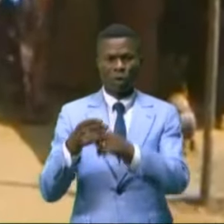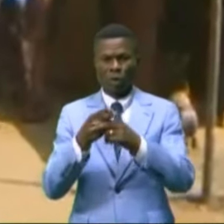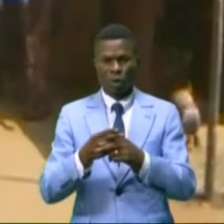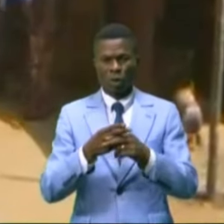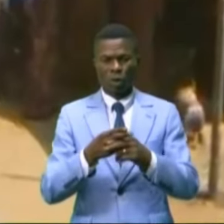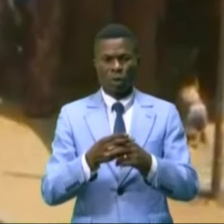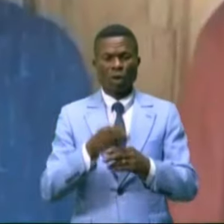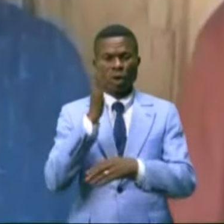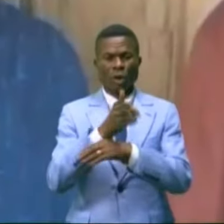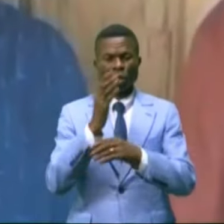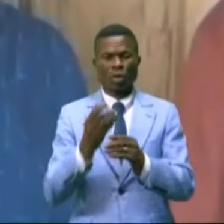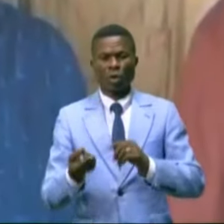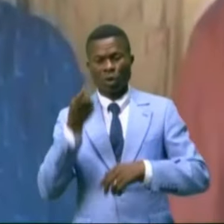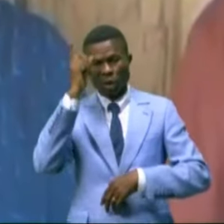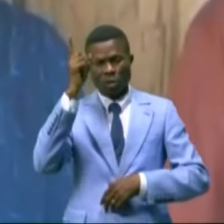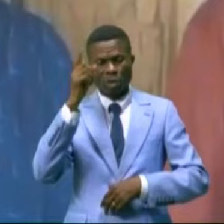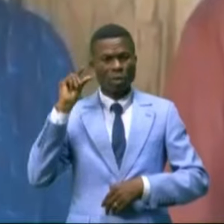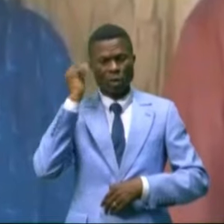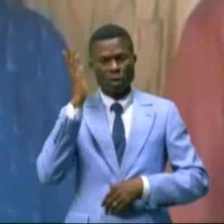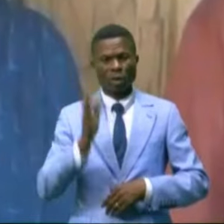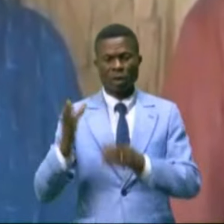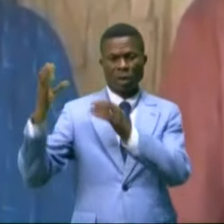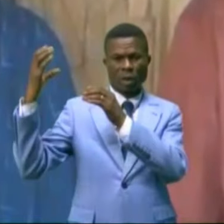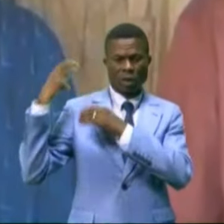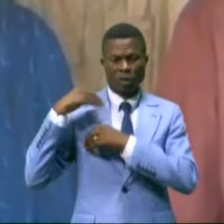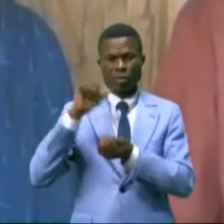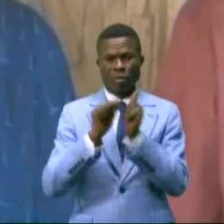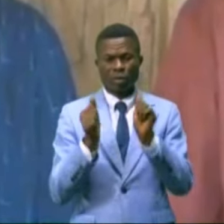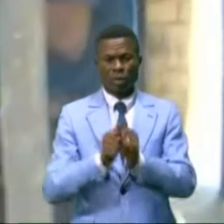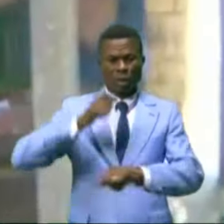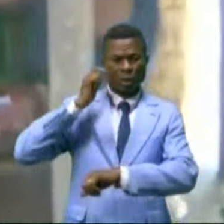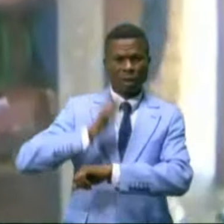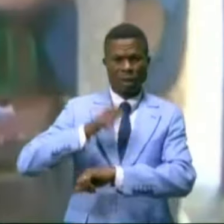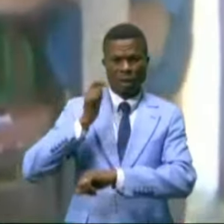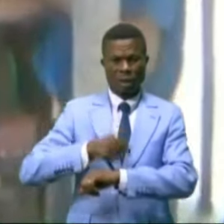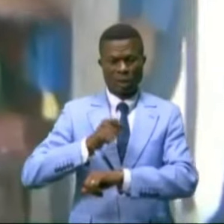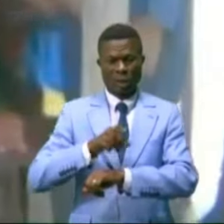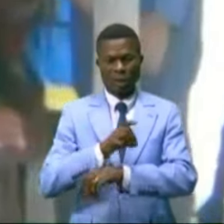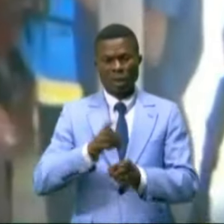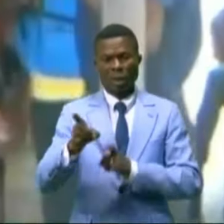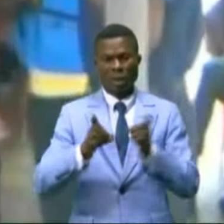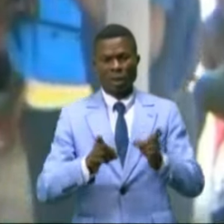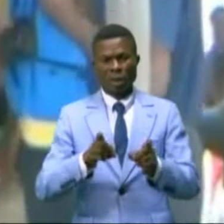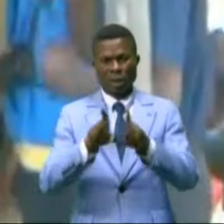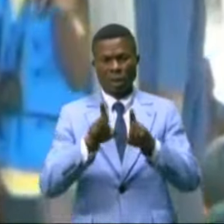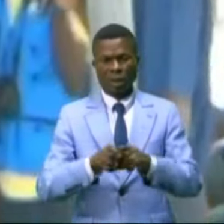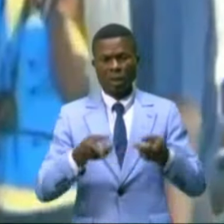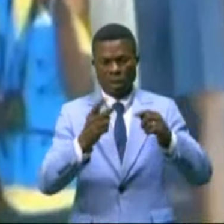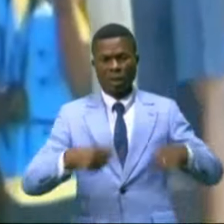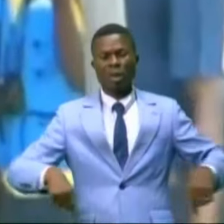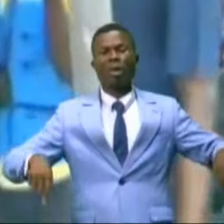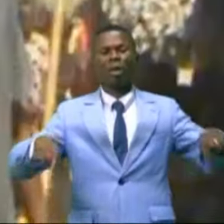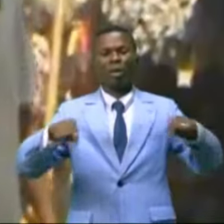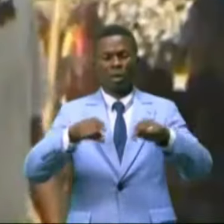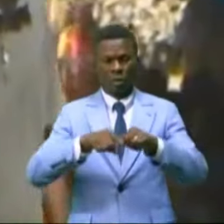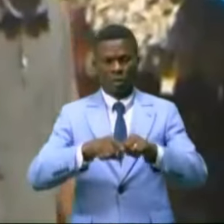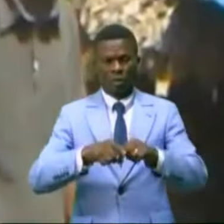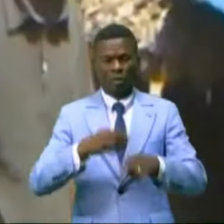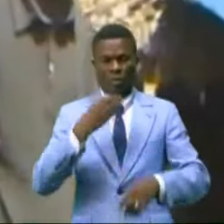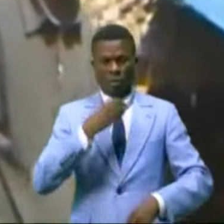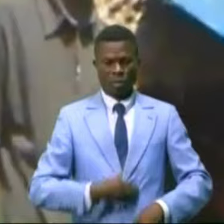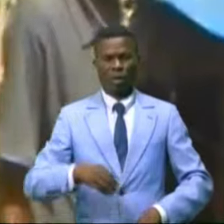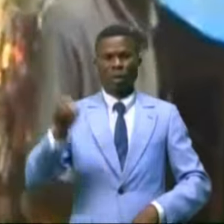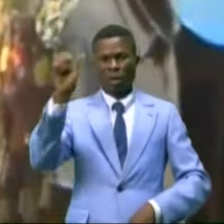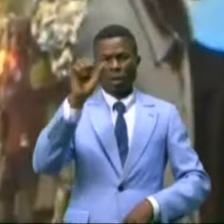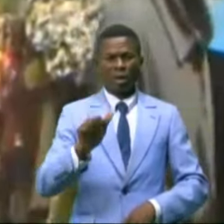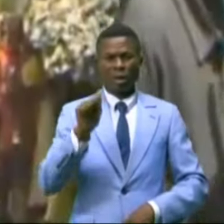Conseil principal du gouverneur en charge des questions juridiques administratives et environnementales maître sal à